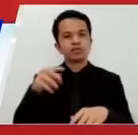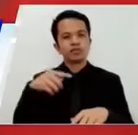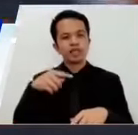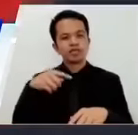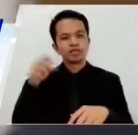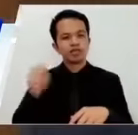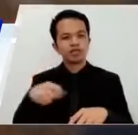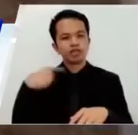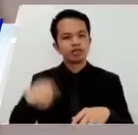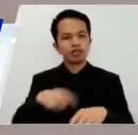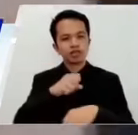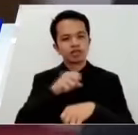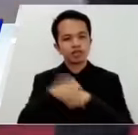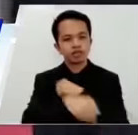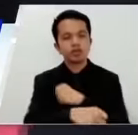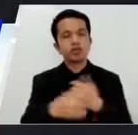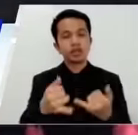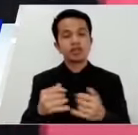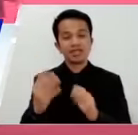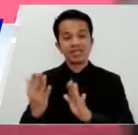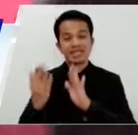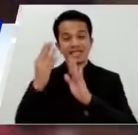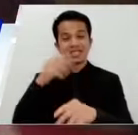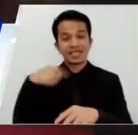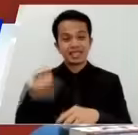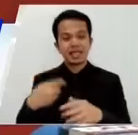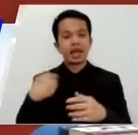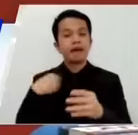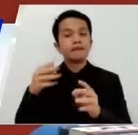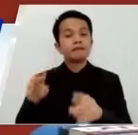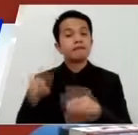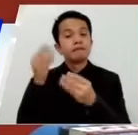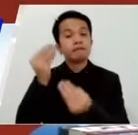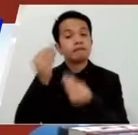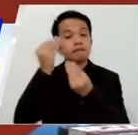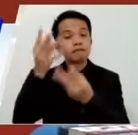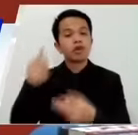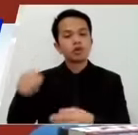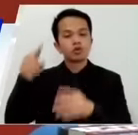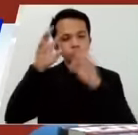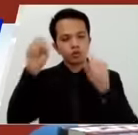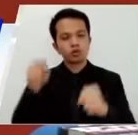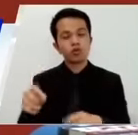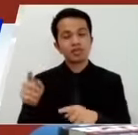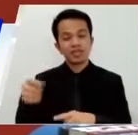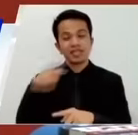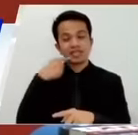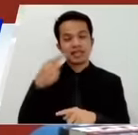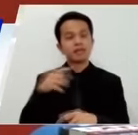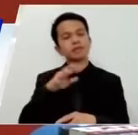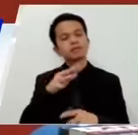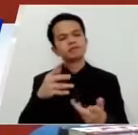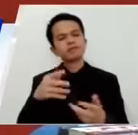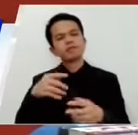nila sa China, meron siyang ipinagbigay alam kay Xi. He said, Mr. President,